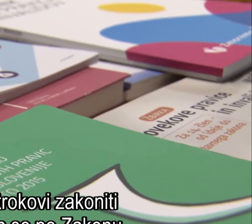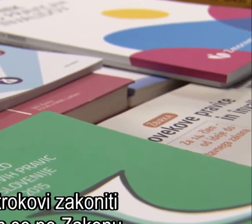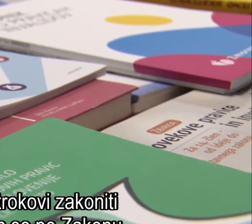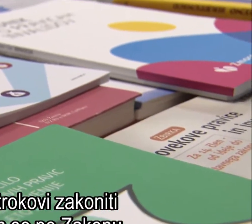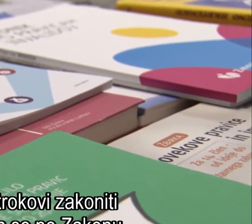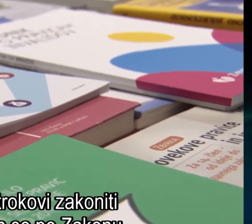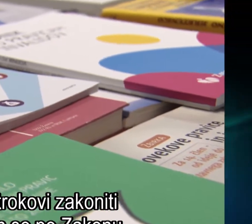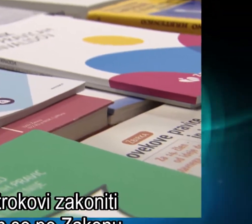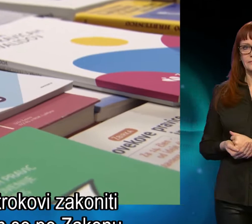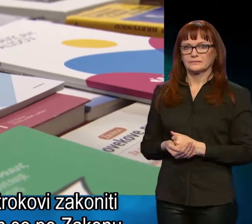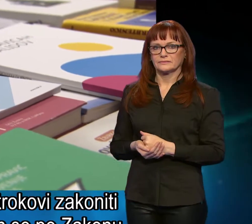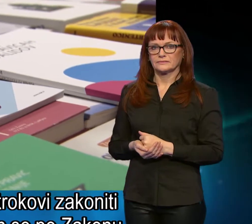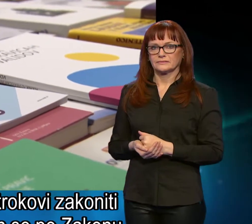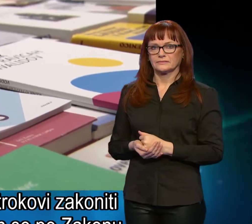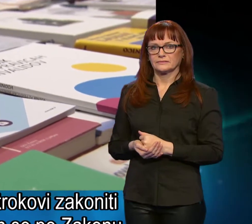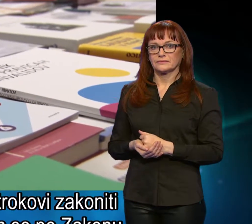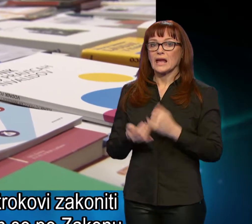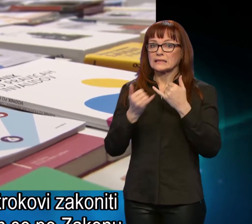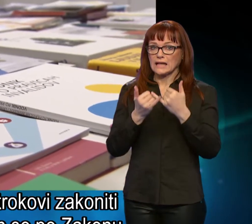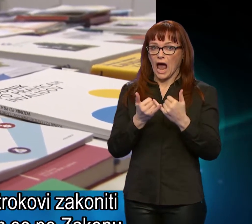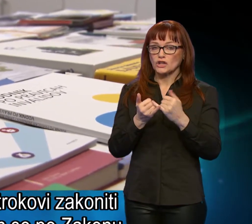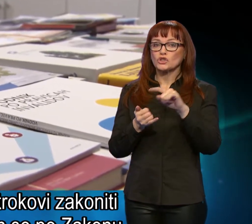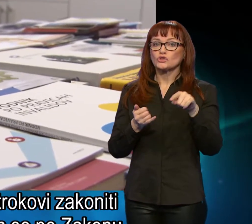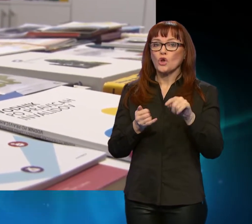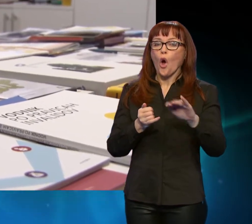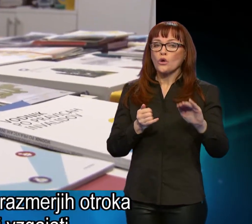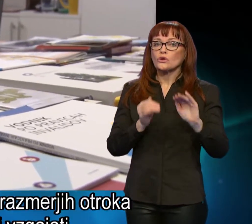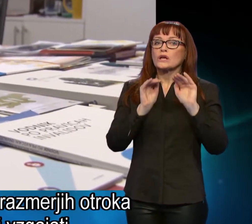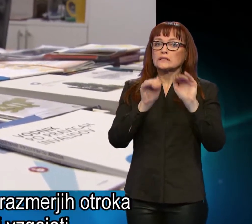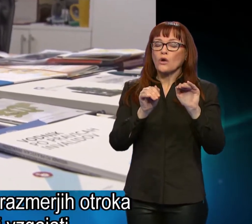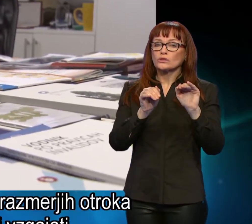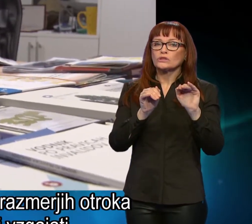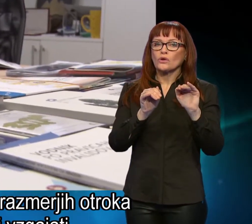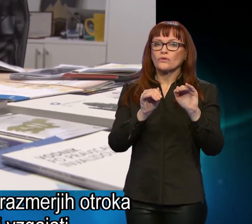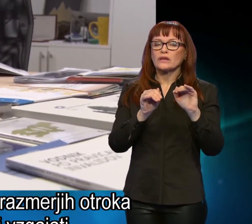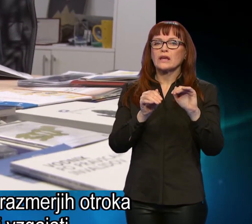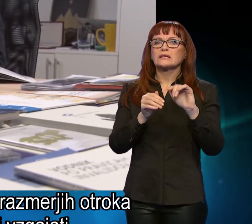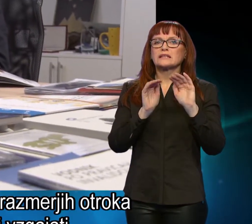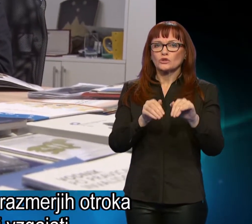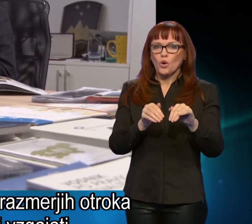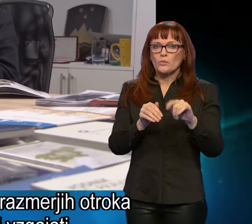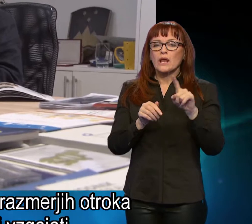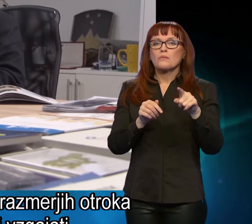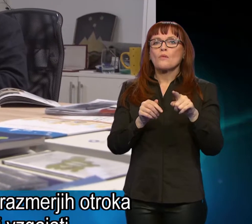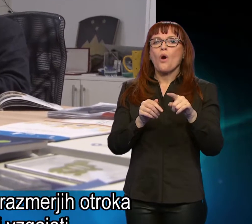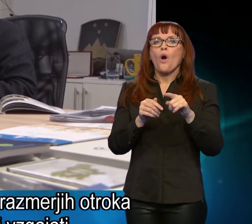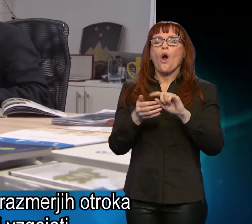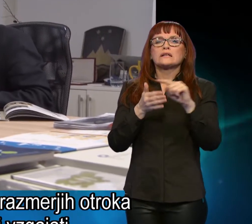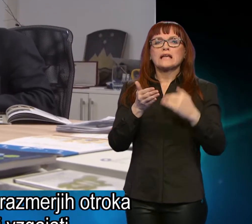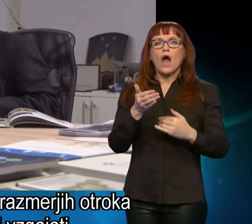Starši so otrokovi zakoniti zastopniki in so po zakonu o družinskih razmerjih otroka dolžni